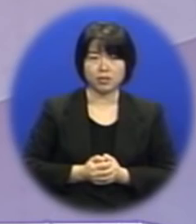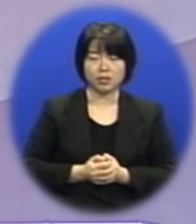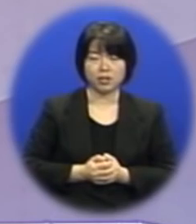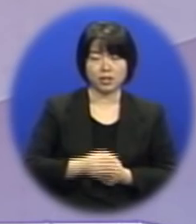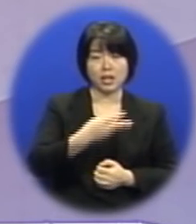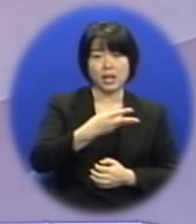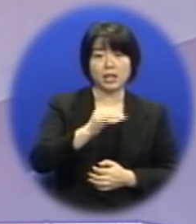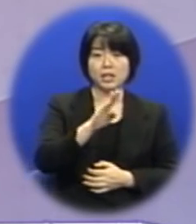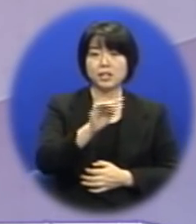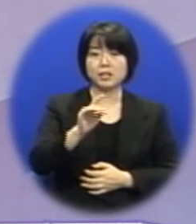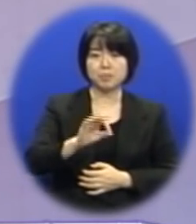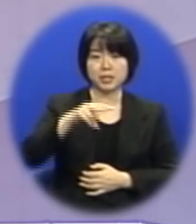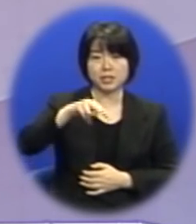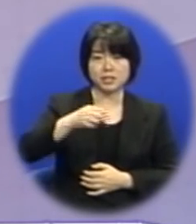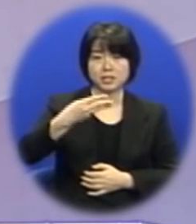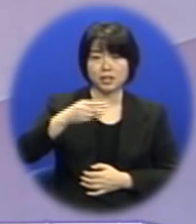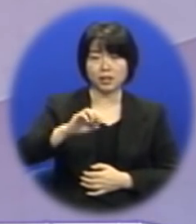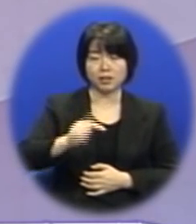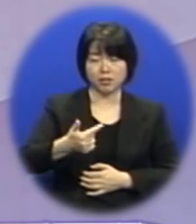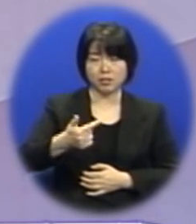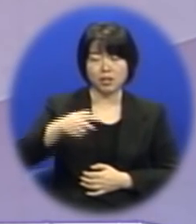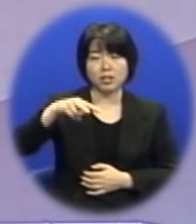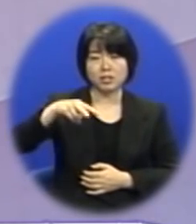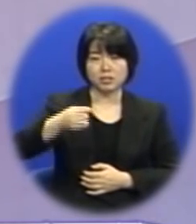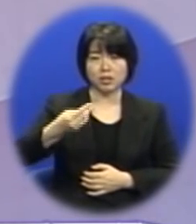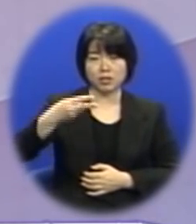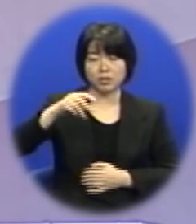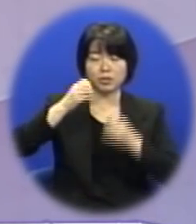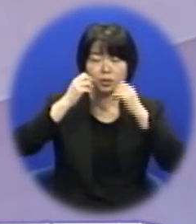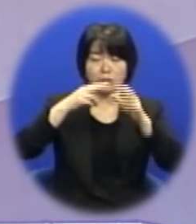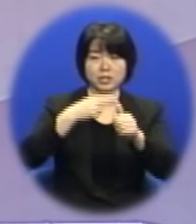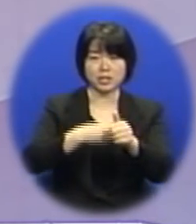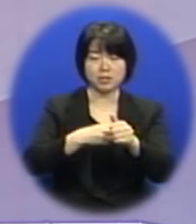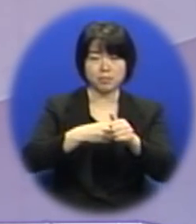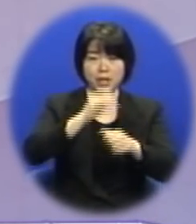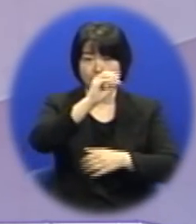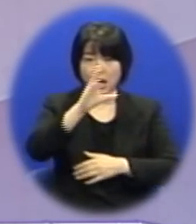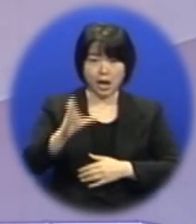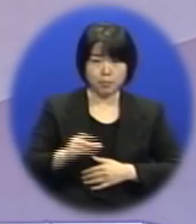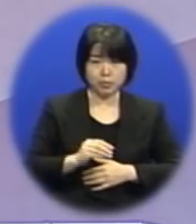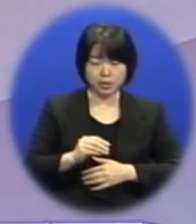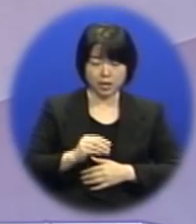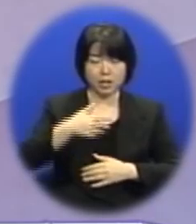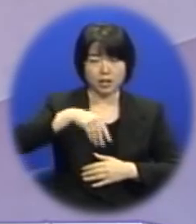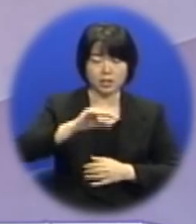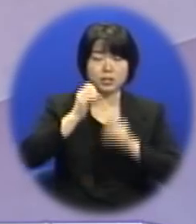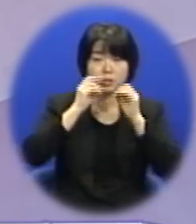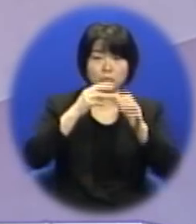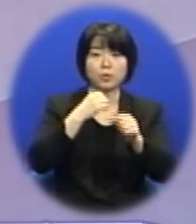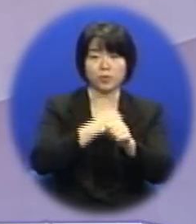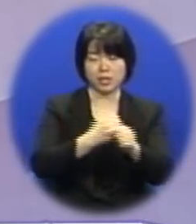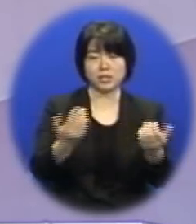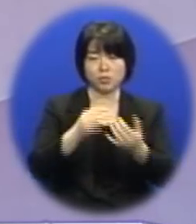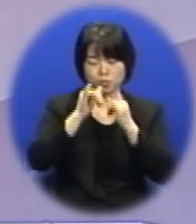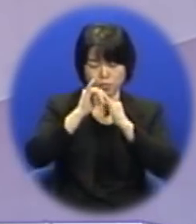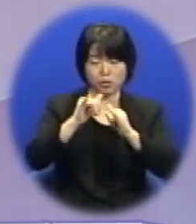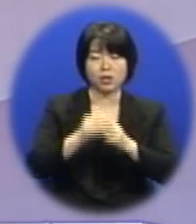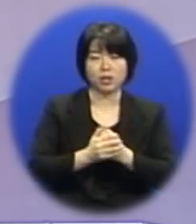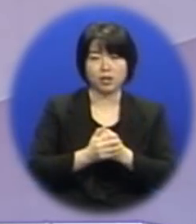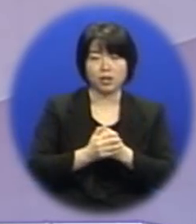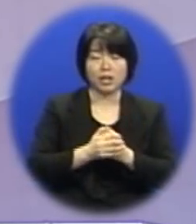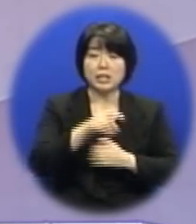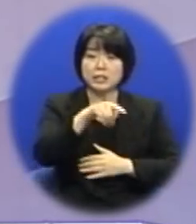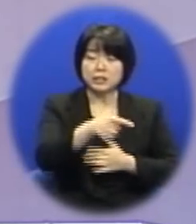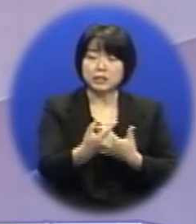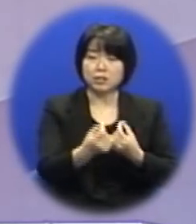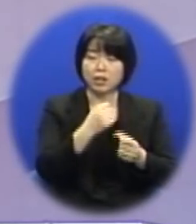리빙스턴 선교사님, 아프리카 선교의 문을 연 참 위대한 선교사님. 그 선교사님 그렇게 할 수 있었던